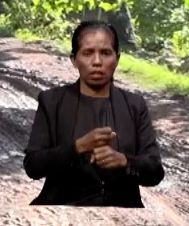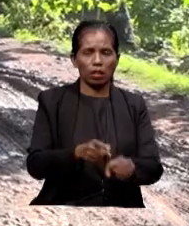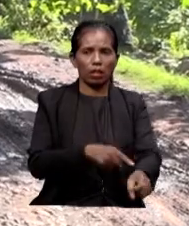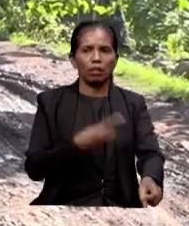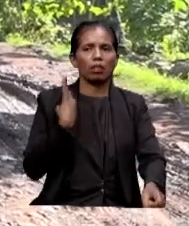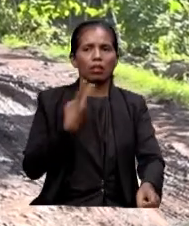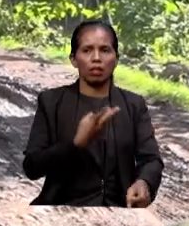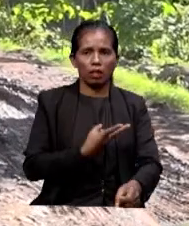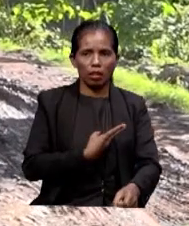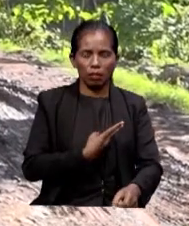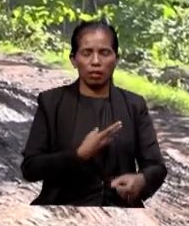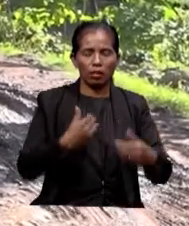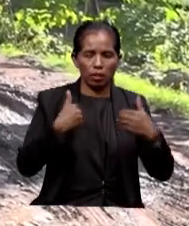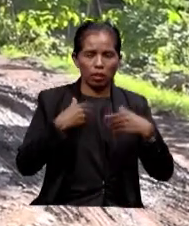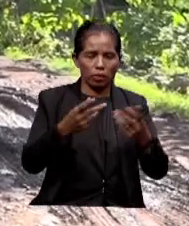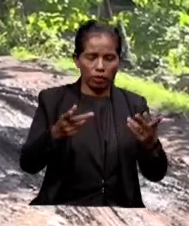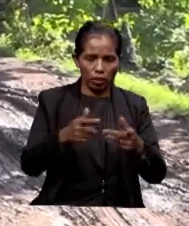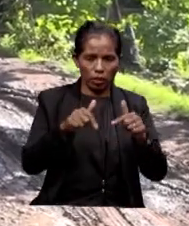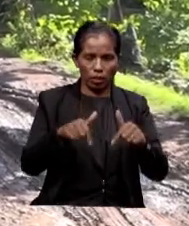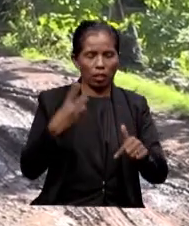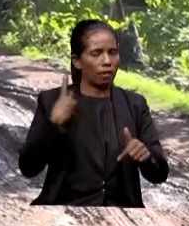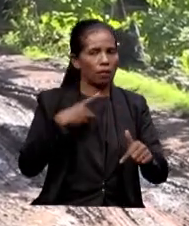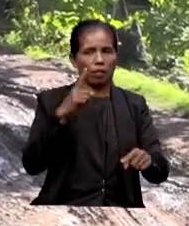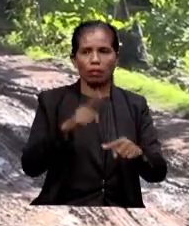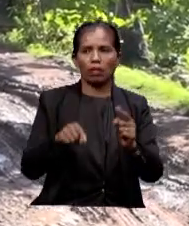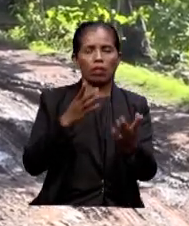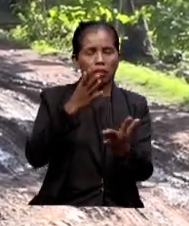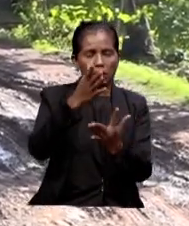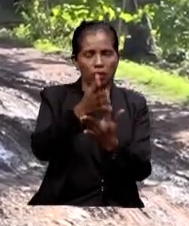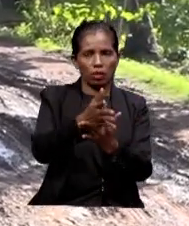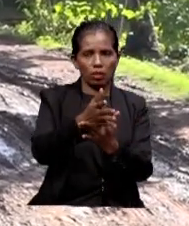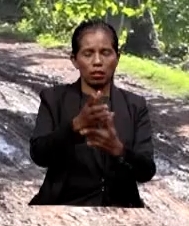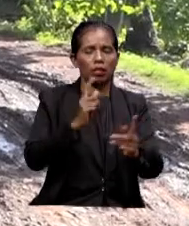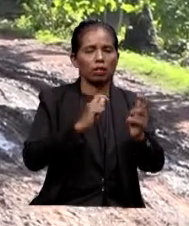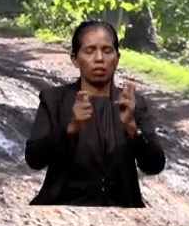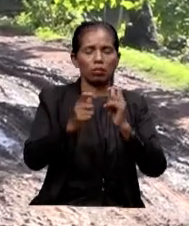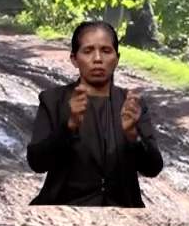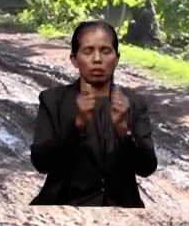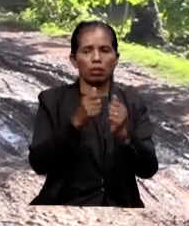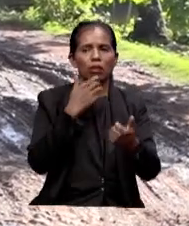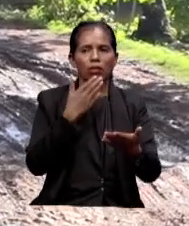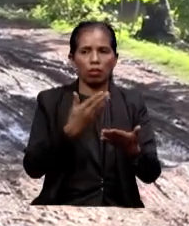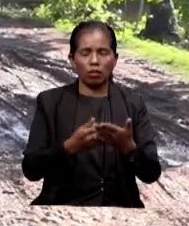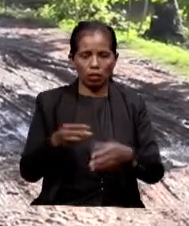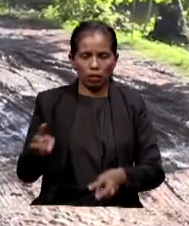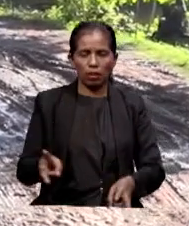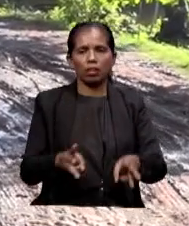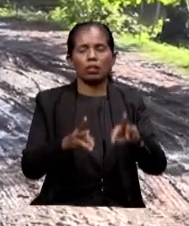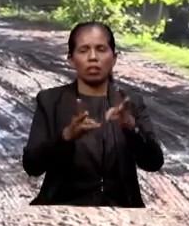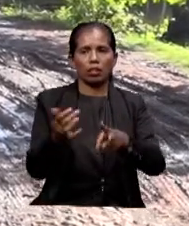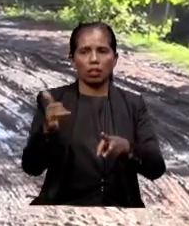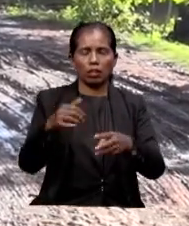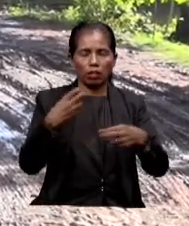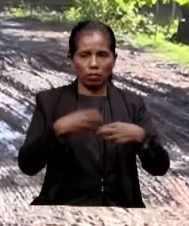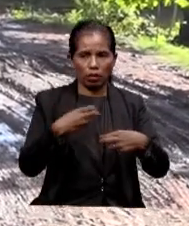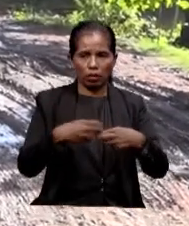hela area idane ami la bele acesso ba transport hodiak. No estrada sirnemos bela